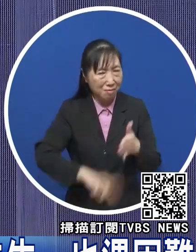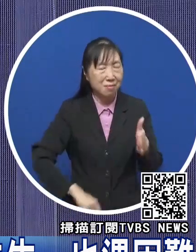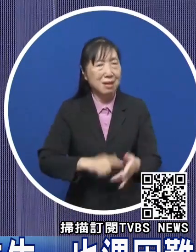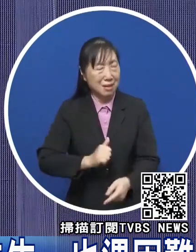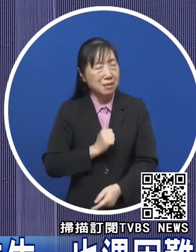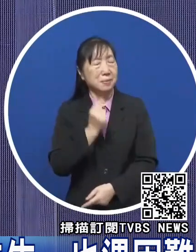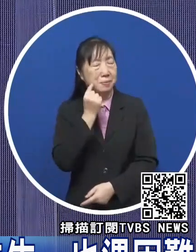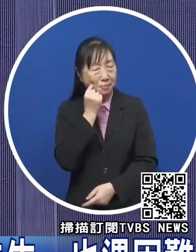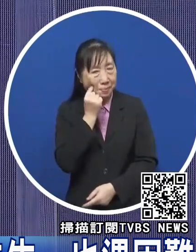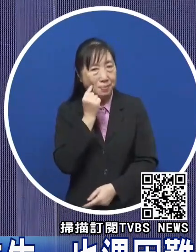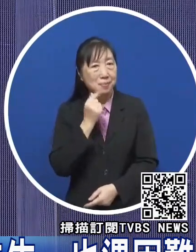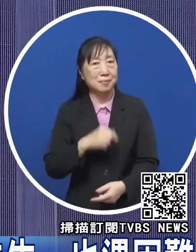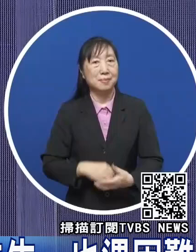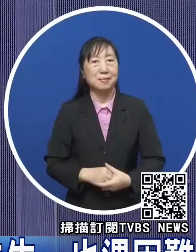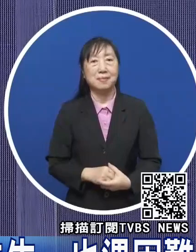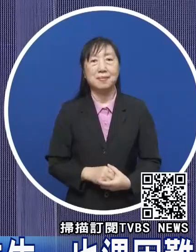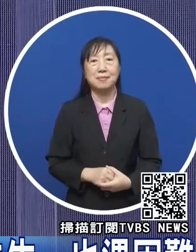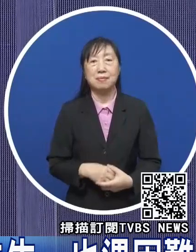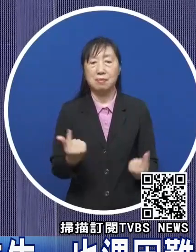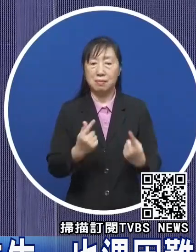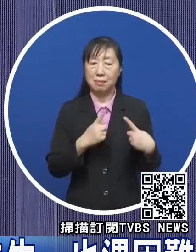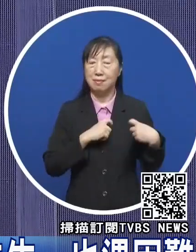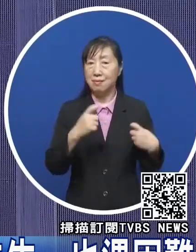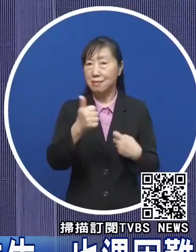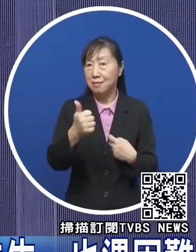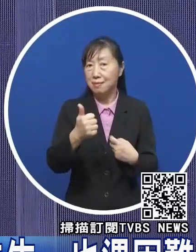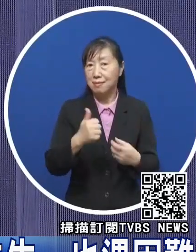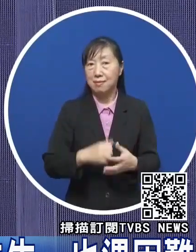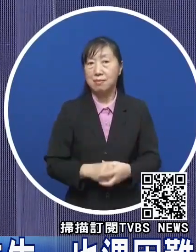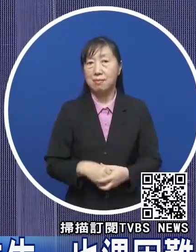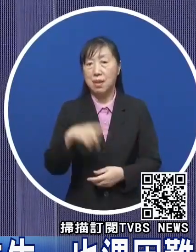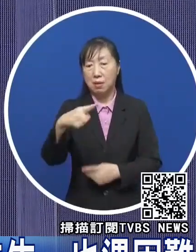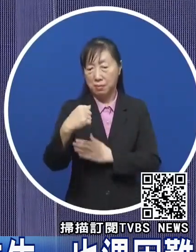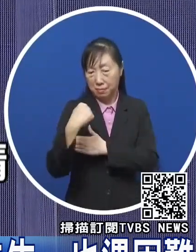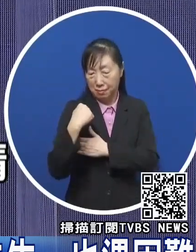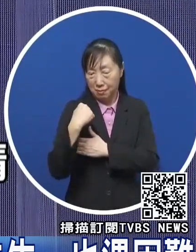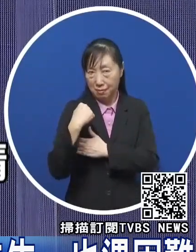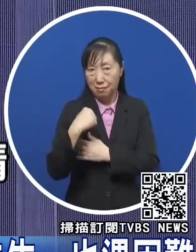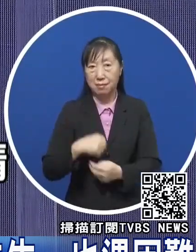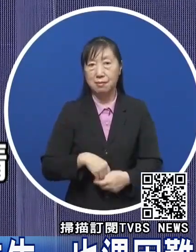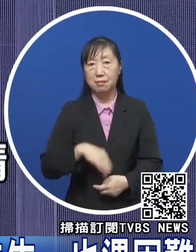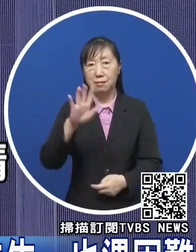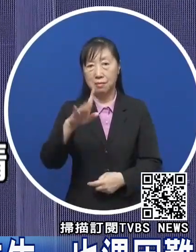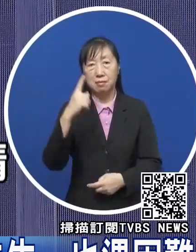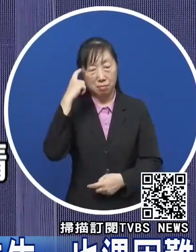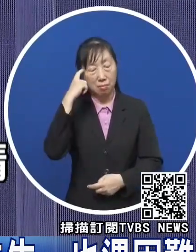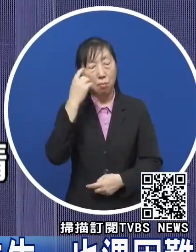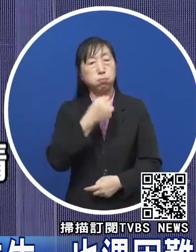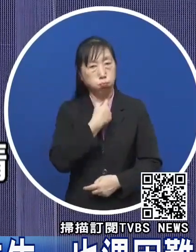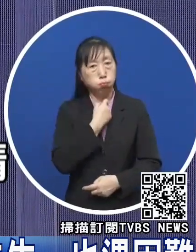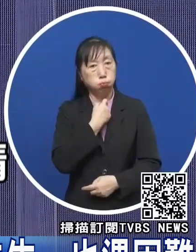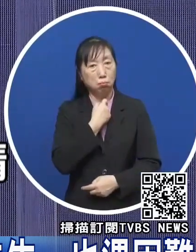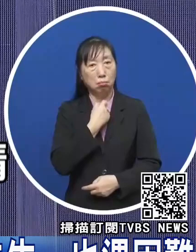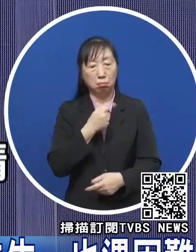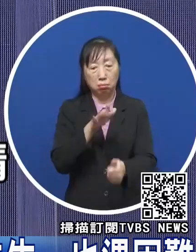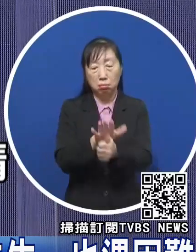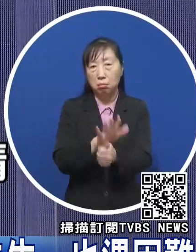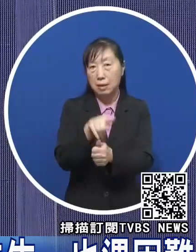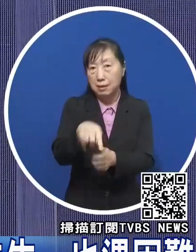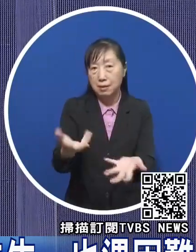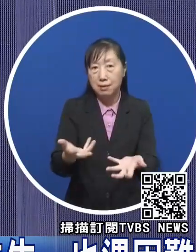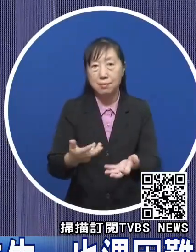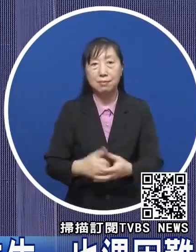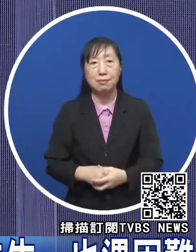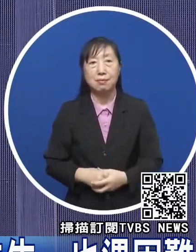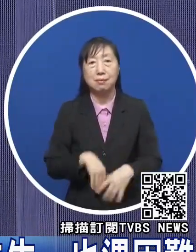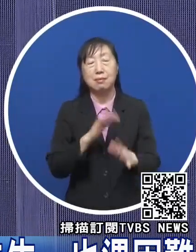了， 国人要有一些认识，即便郭先生这么努力，这么有意愿来帮忙这件事